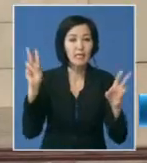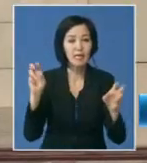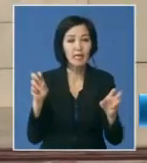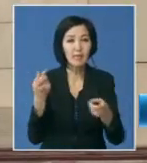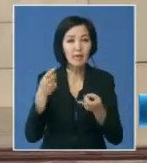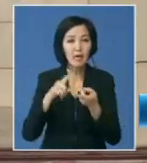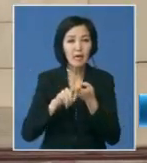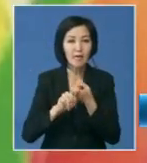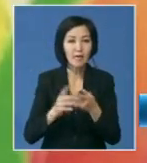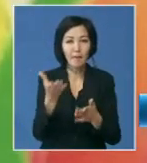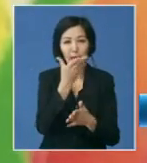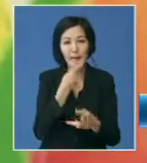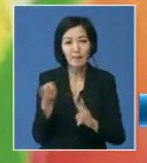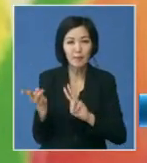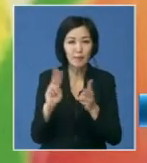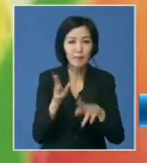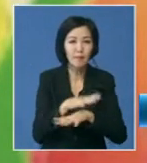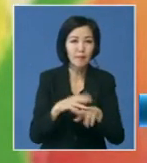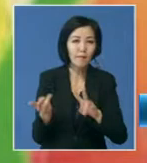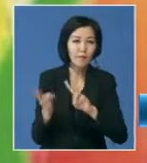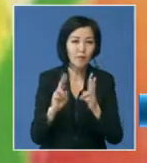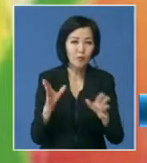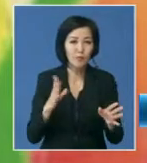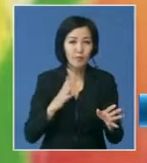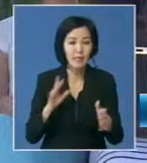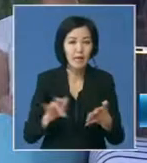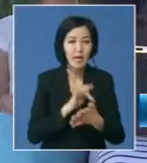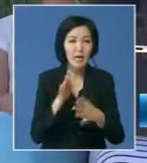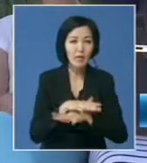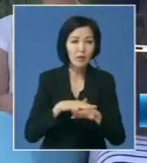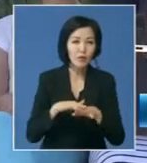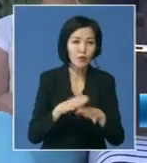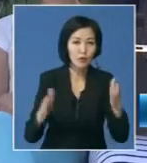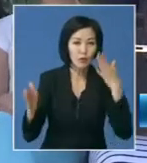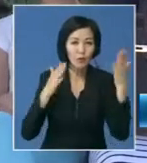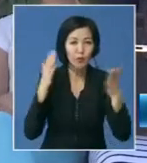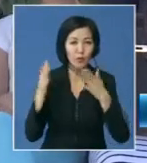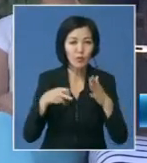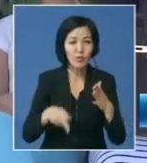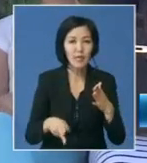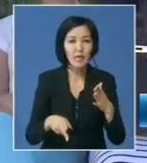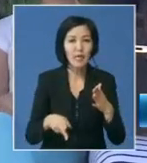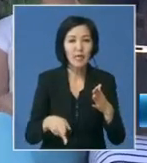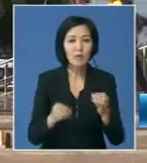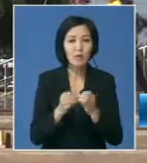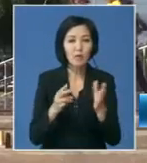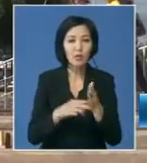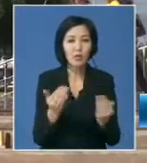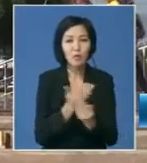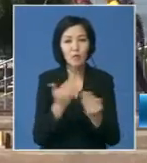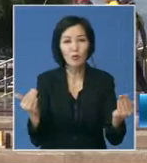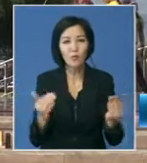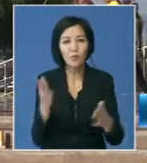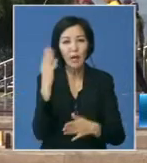сонымен қатар бірлесіп флешмоб көрсетті. Осылайша қала тұрғындарының көңілін көтерді. Айта кетейік, Экспо 2017 халықаралық көрмесіне Алматы